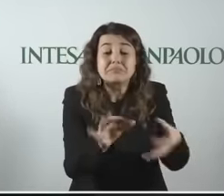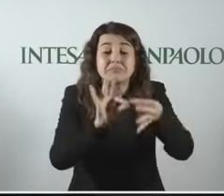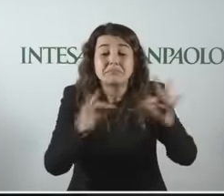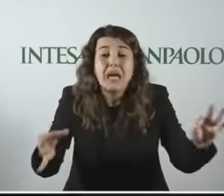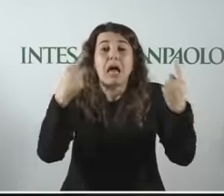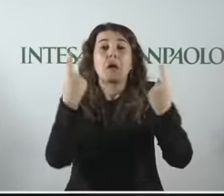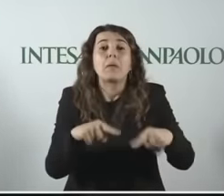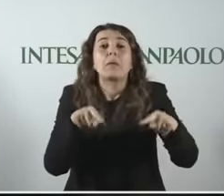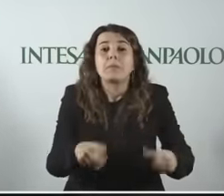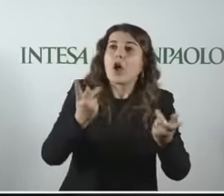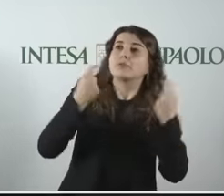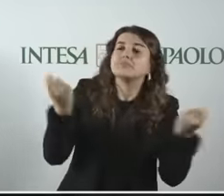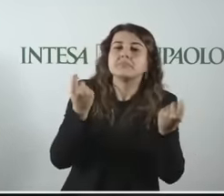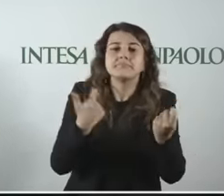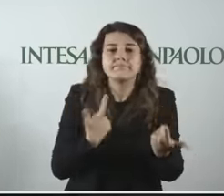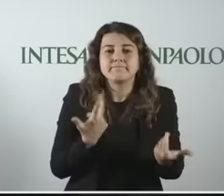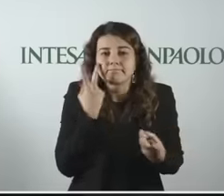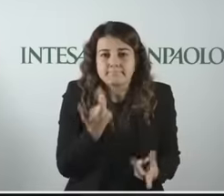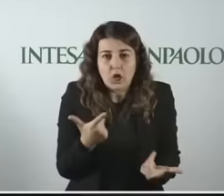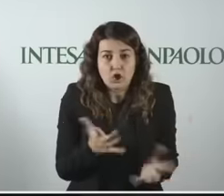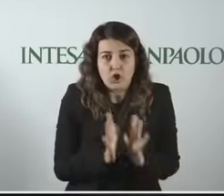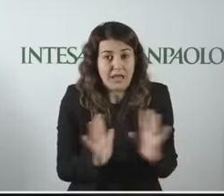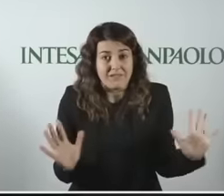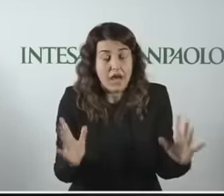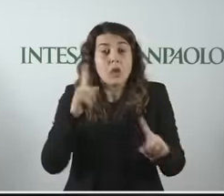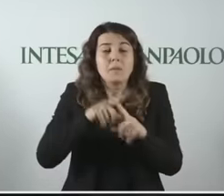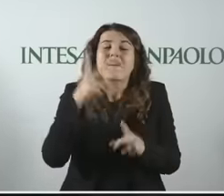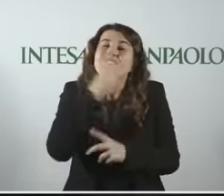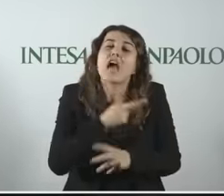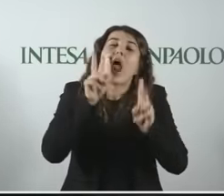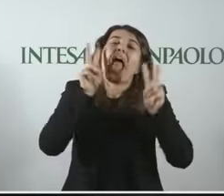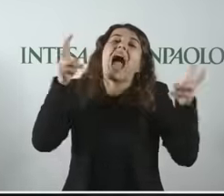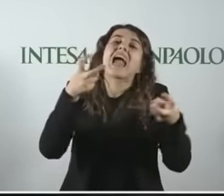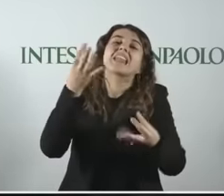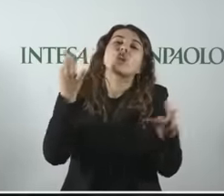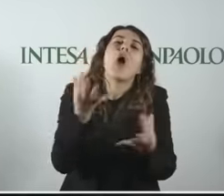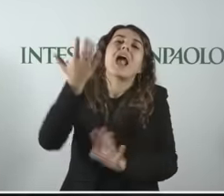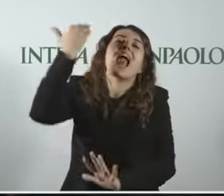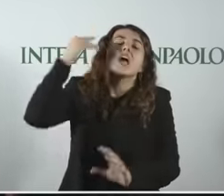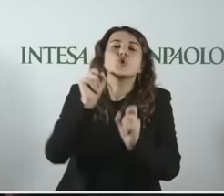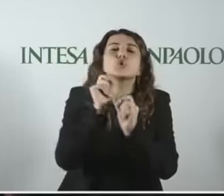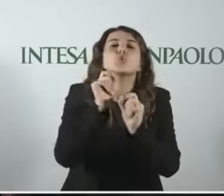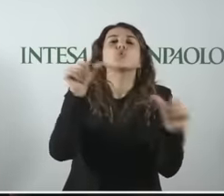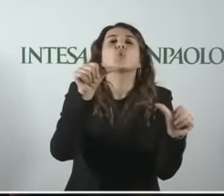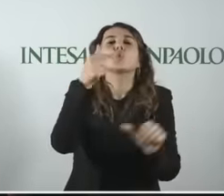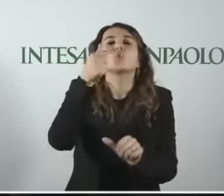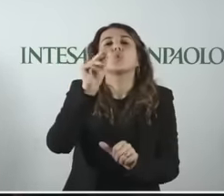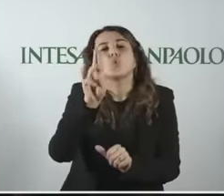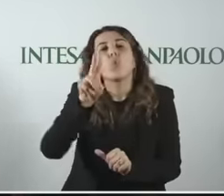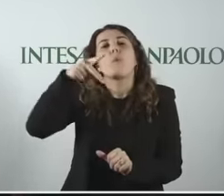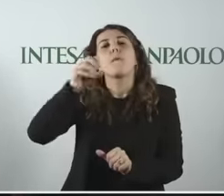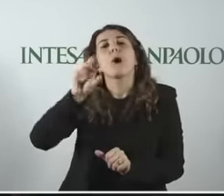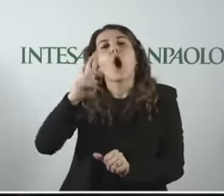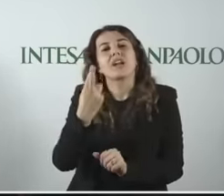elogiativa non l'ho trovato da nessuna parte e devo anche dire che in latino classico stupor mentre chiaramente nel